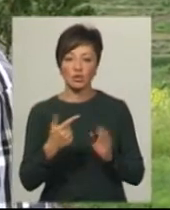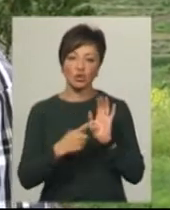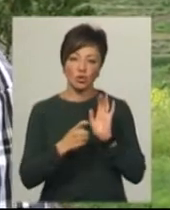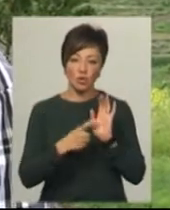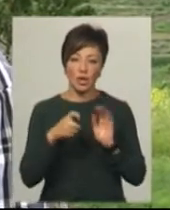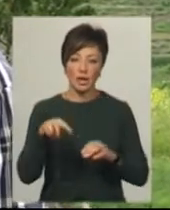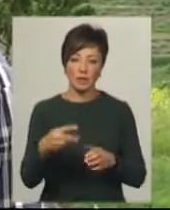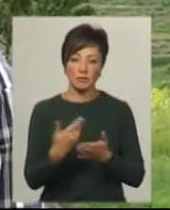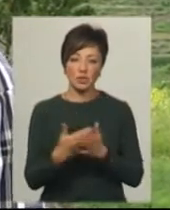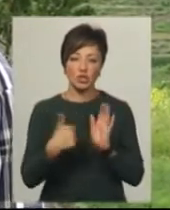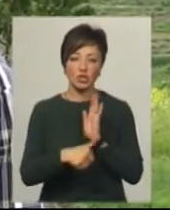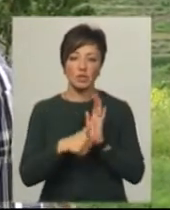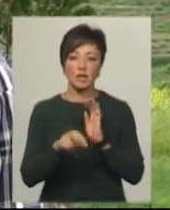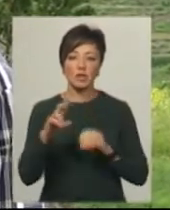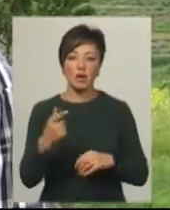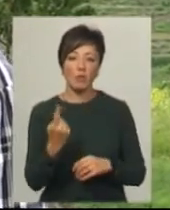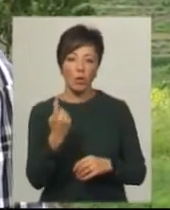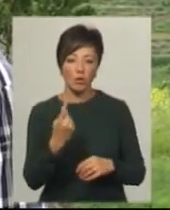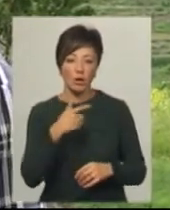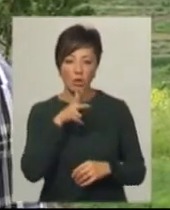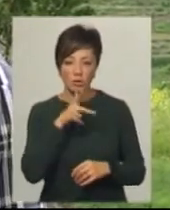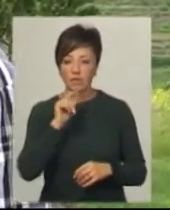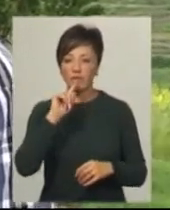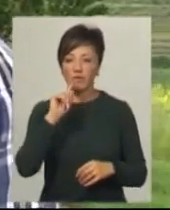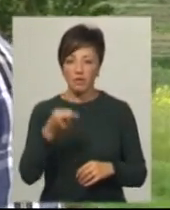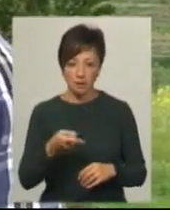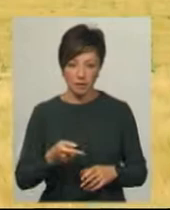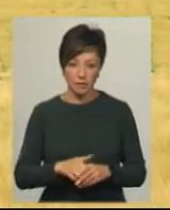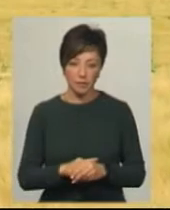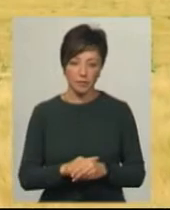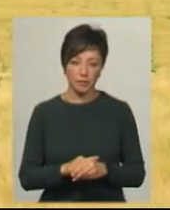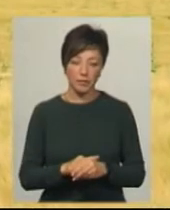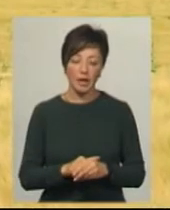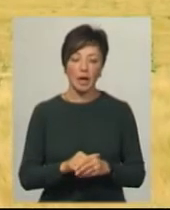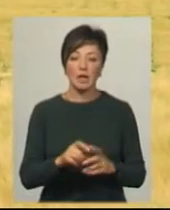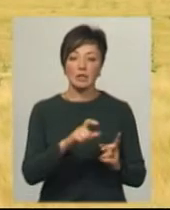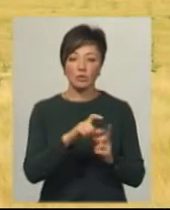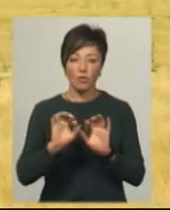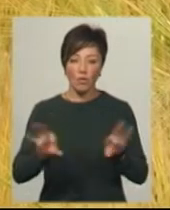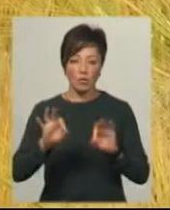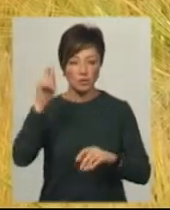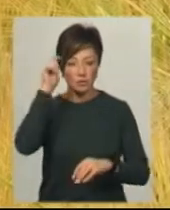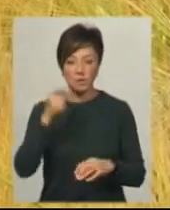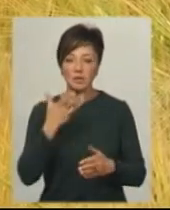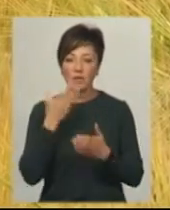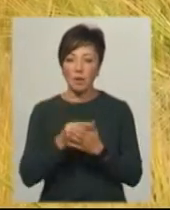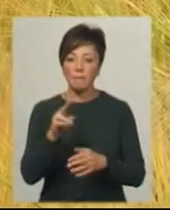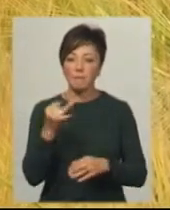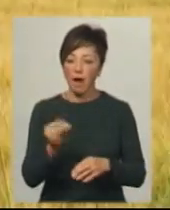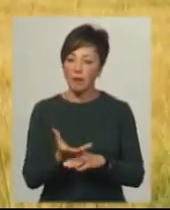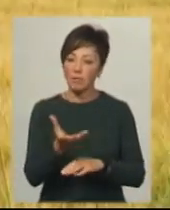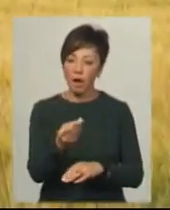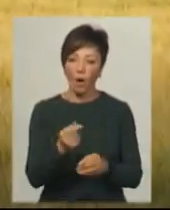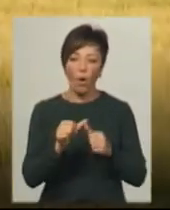600 літрів, то це 60 кілограм з козочки в рік сиру. За словами Анатолія Мішова, за власні паї він платить окремий